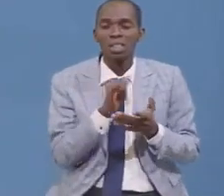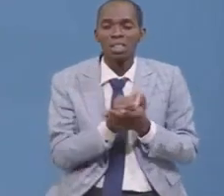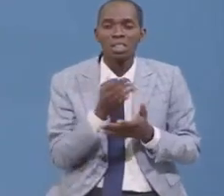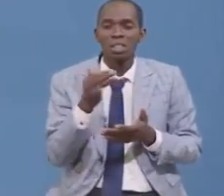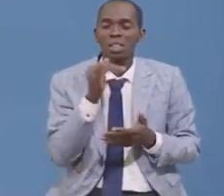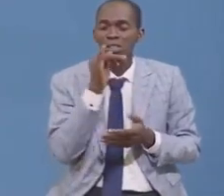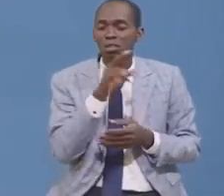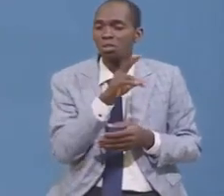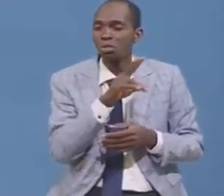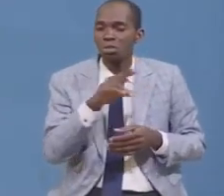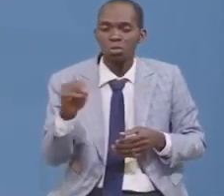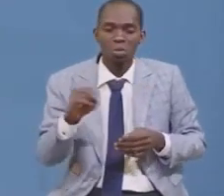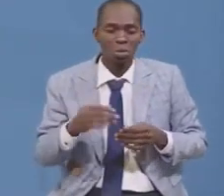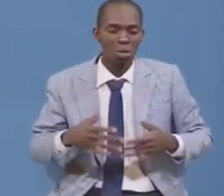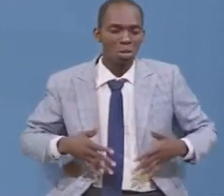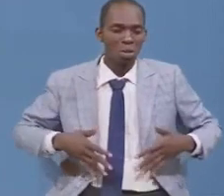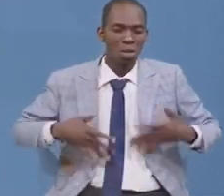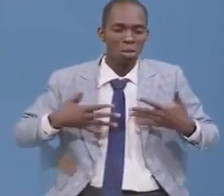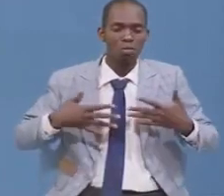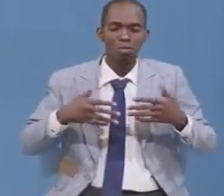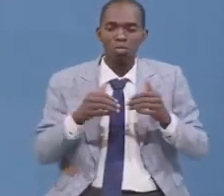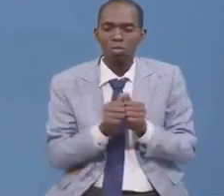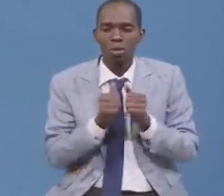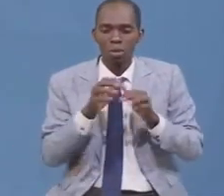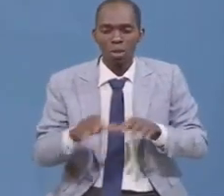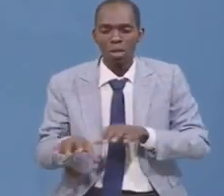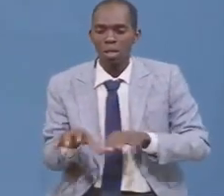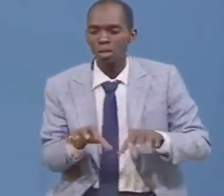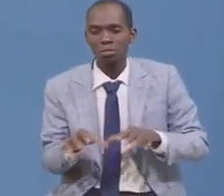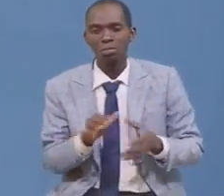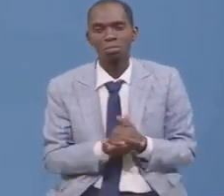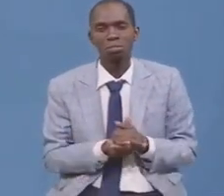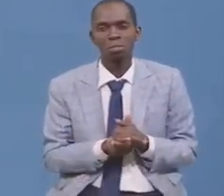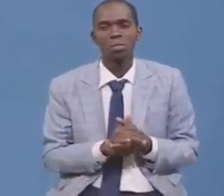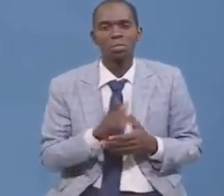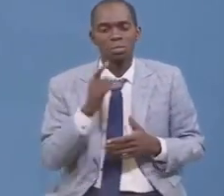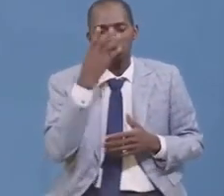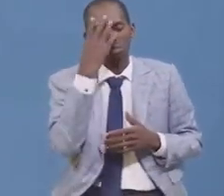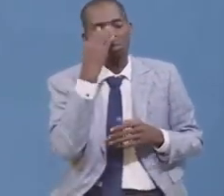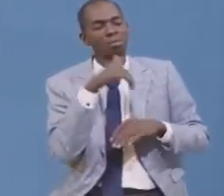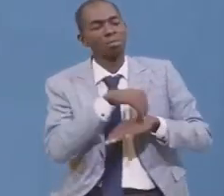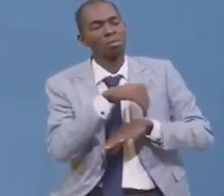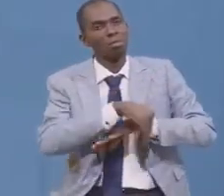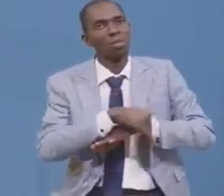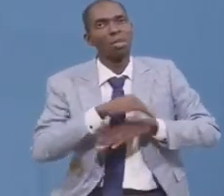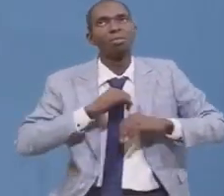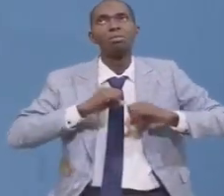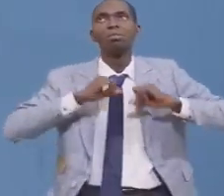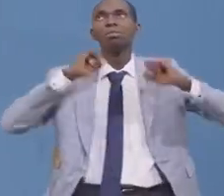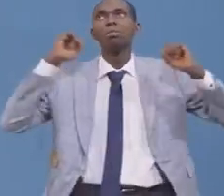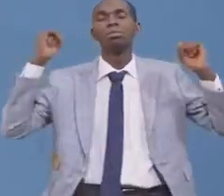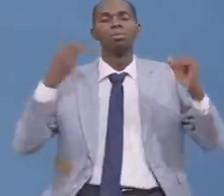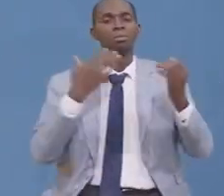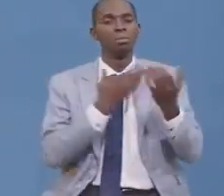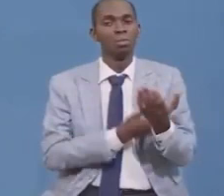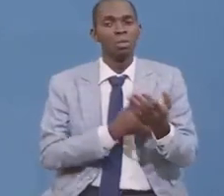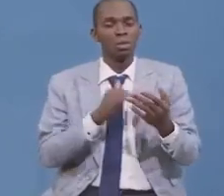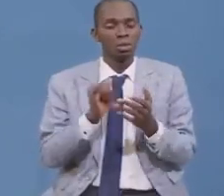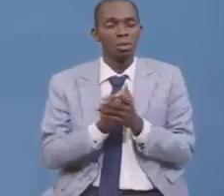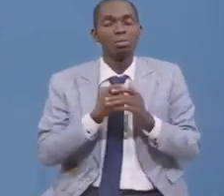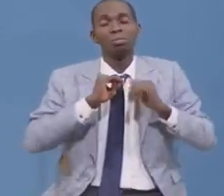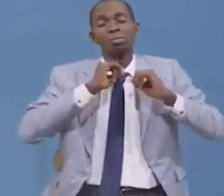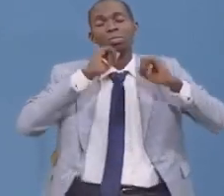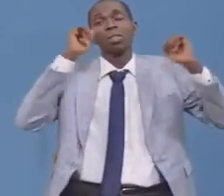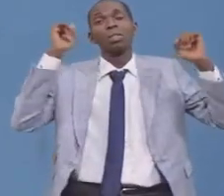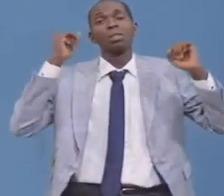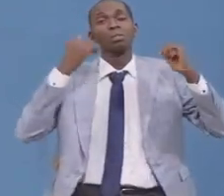without action. ఏమండి, క్రియలు లేకుండా జీవితమే లేదు. I sleep in the night, I wake up in the morning. That waking up is action.